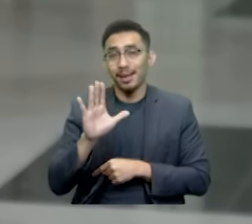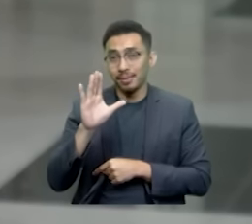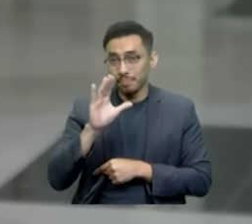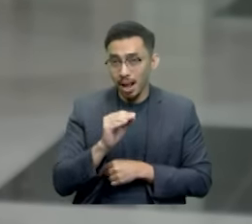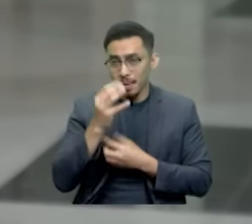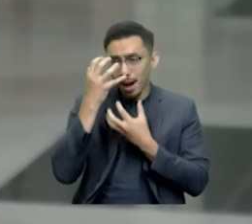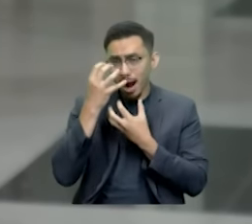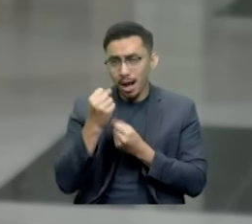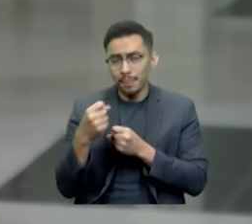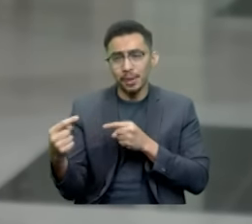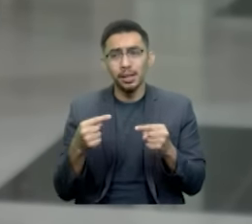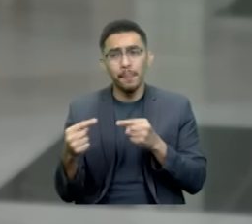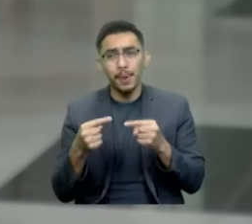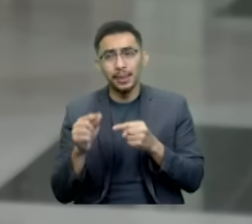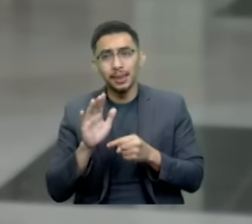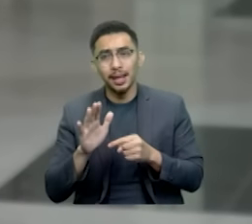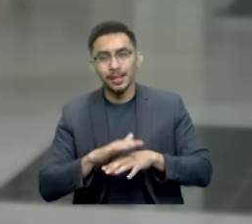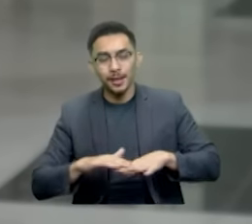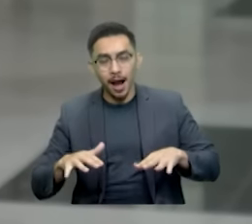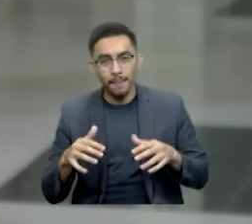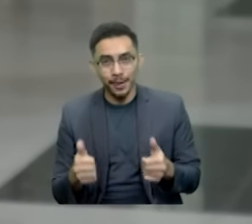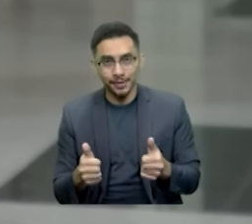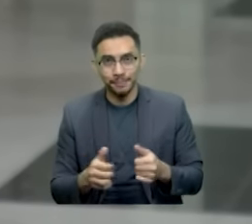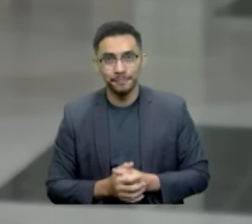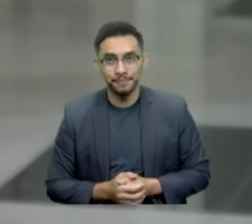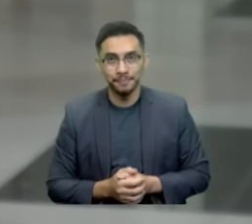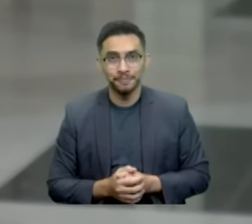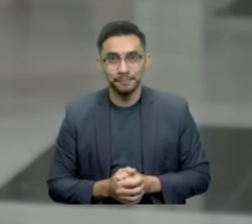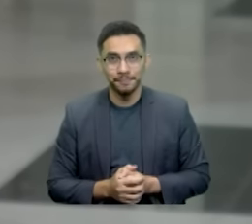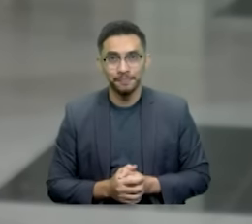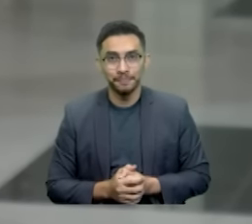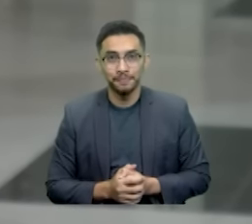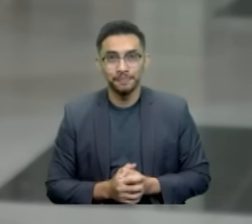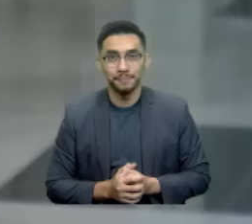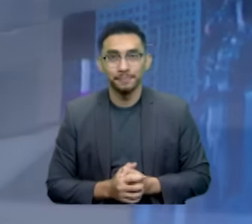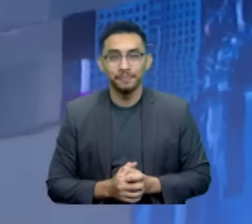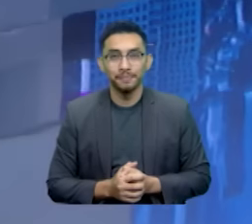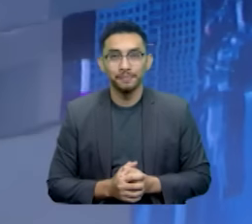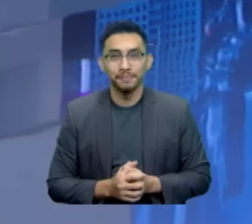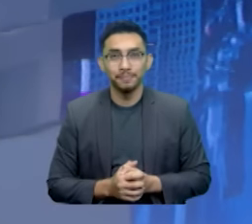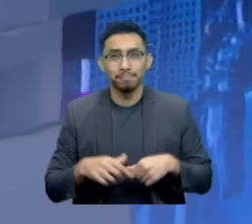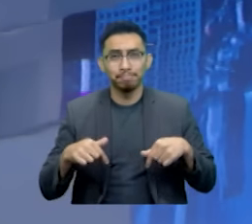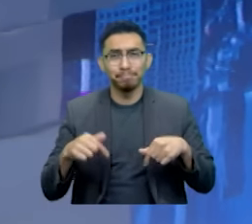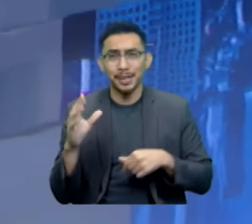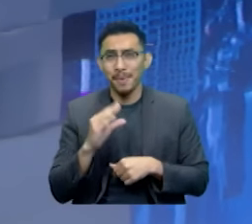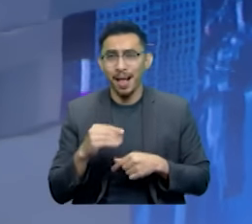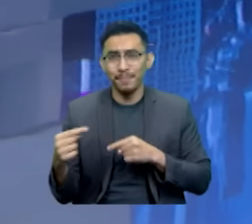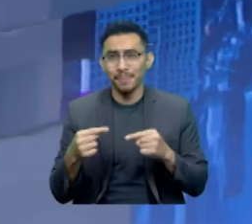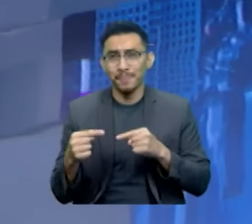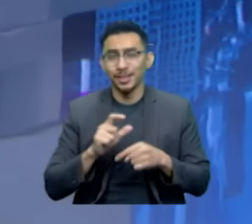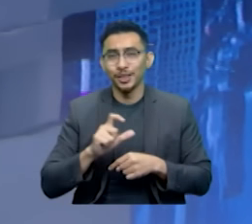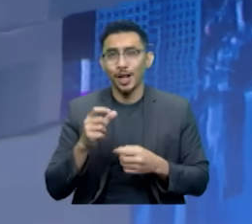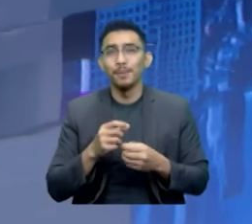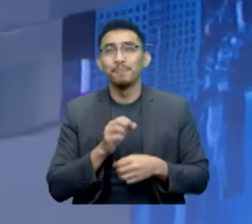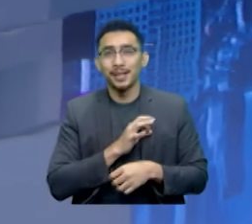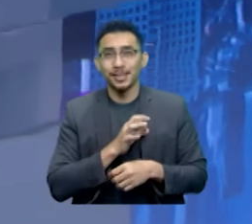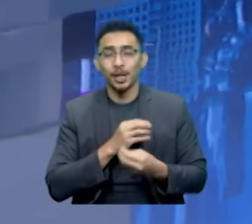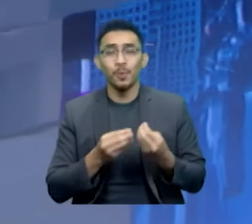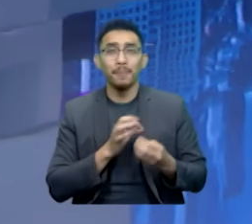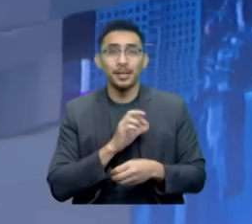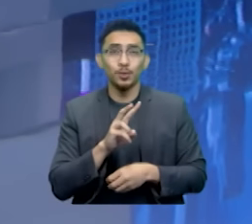dapat berlangsung dengan aman. Dari Jakarta, Amrina Rida, Suryali Santoso, Anjus melaporkan. Pemirsa, malam ini debat